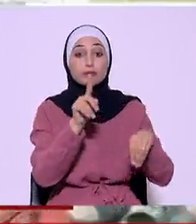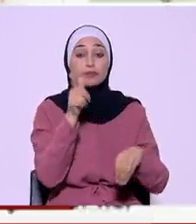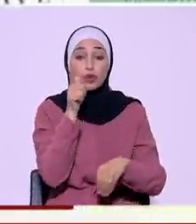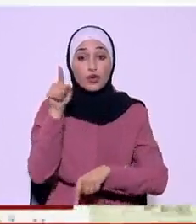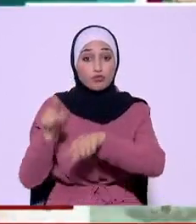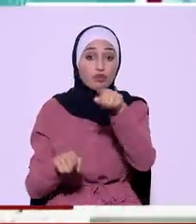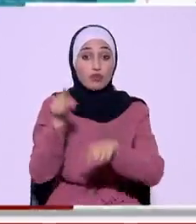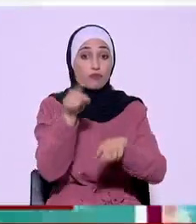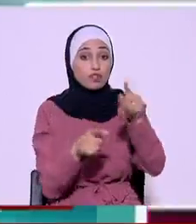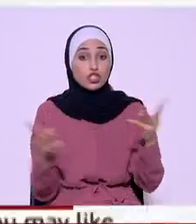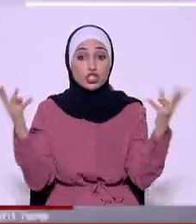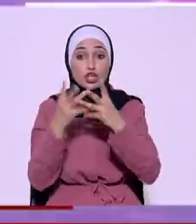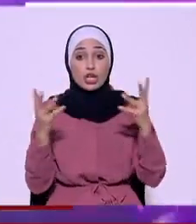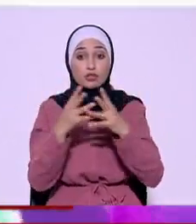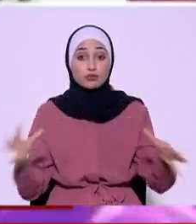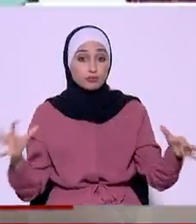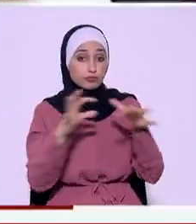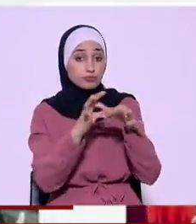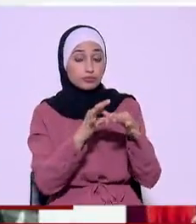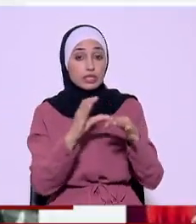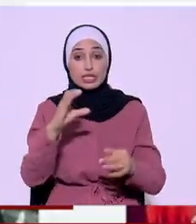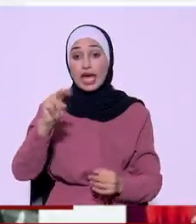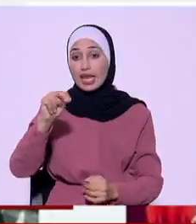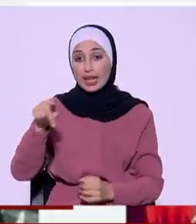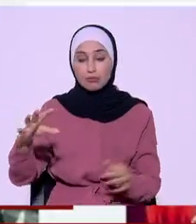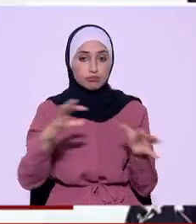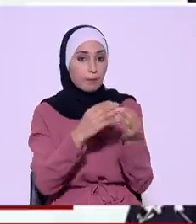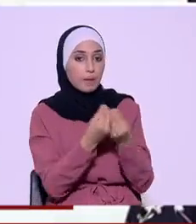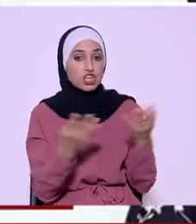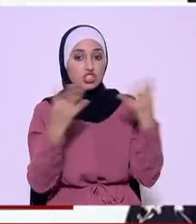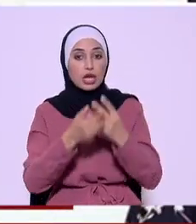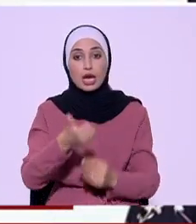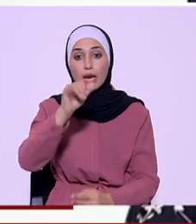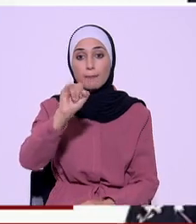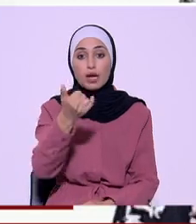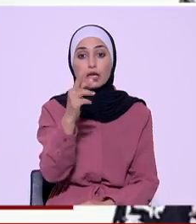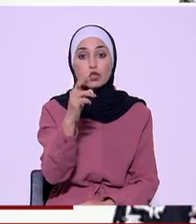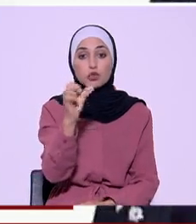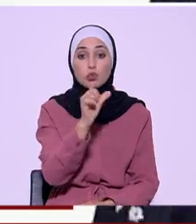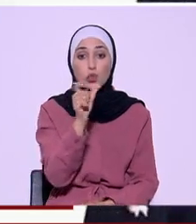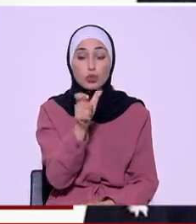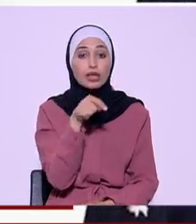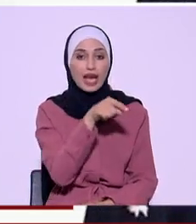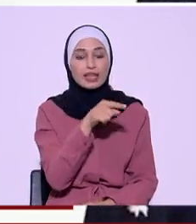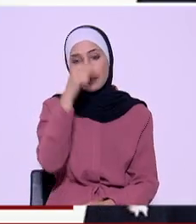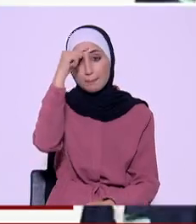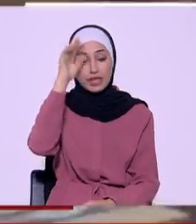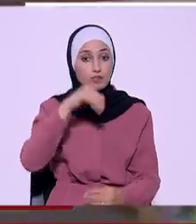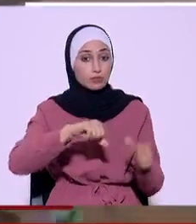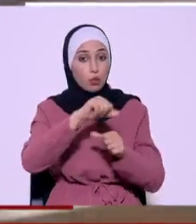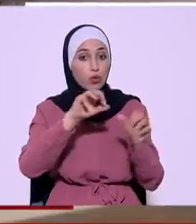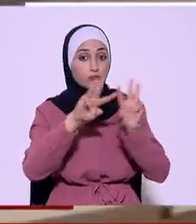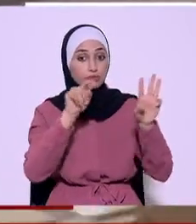أو السي دي ان اللي هي تابعة لشركة أمازون، فلما حصلت مشكلة في السي دي ان بتاع أمازون سمع على كل الشركات دي. ولكن